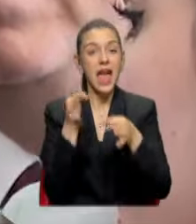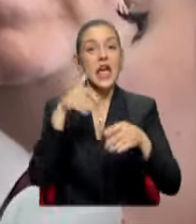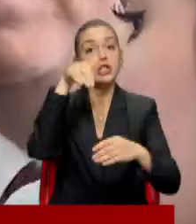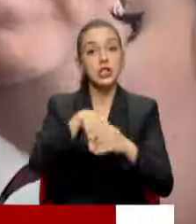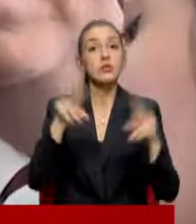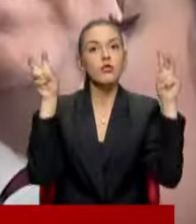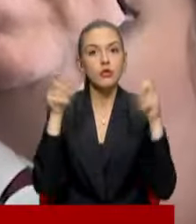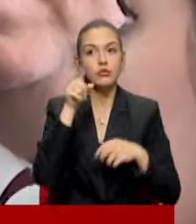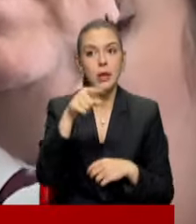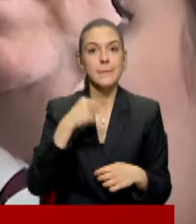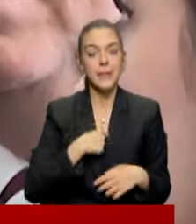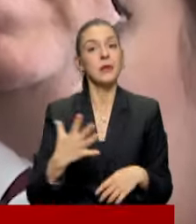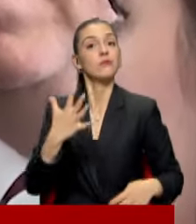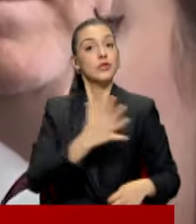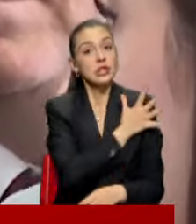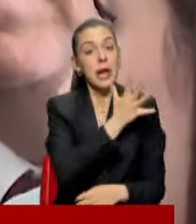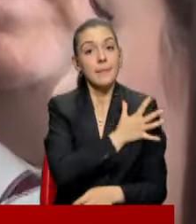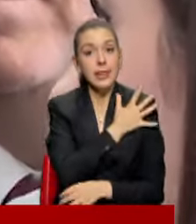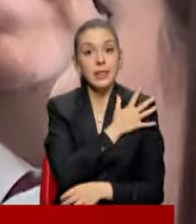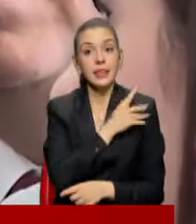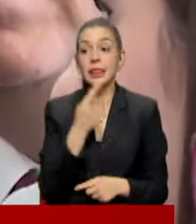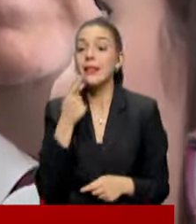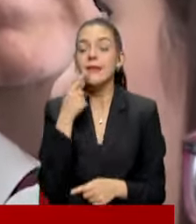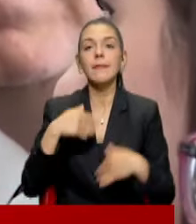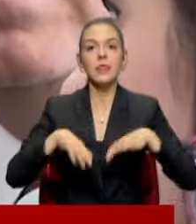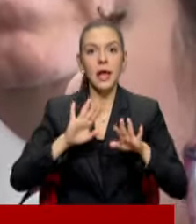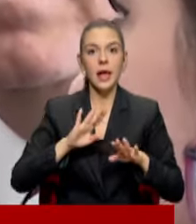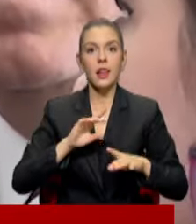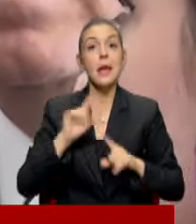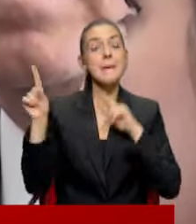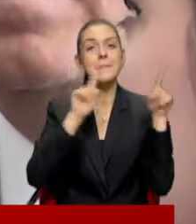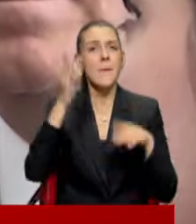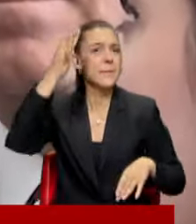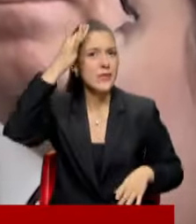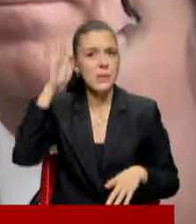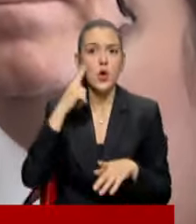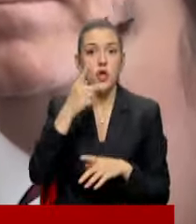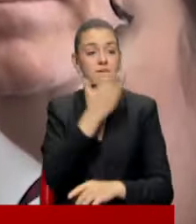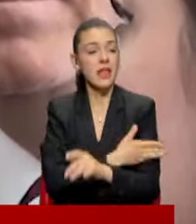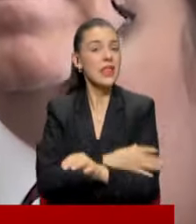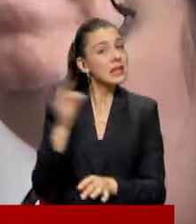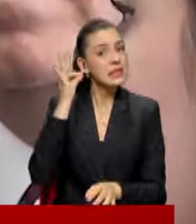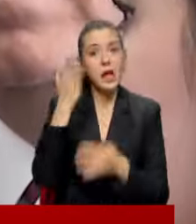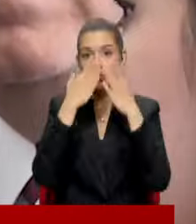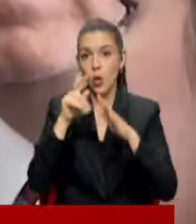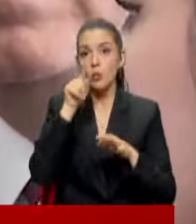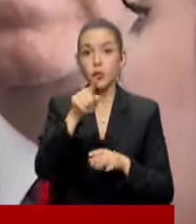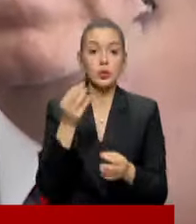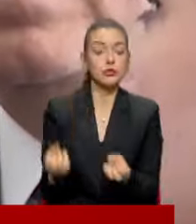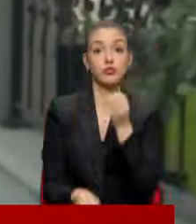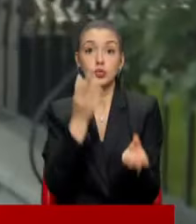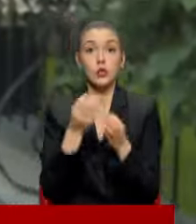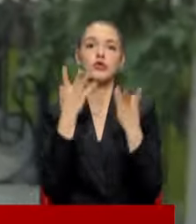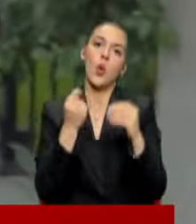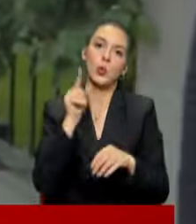benim atım CHP'nin çağrısı değil hukuk tanımaz ve vatandaşın sesini duymaman doğurabileceği sonuçlara